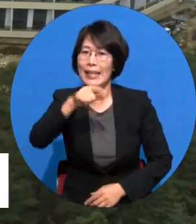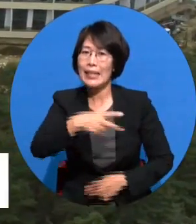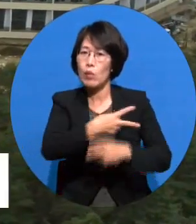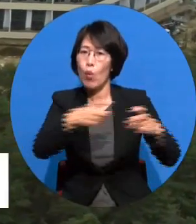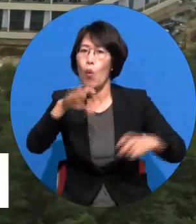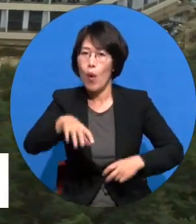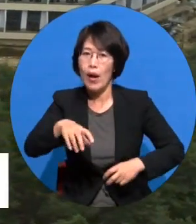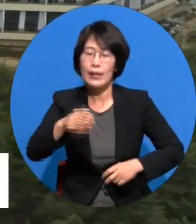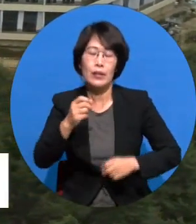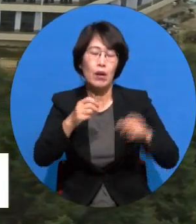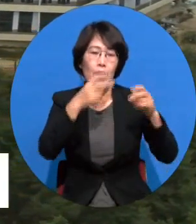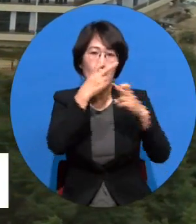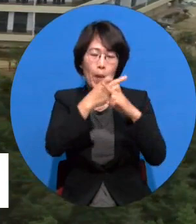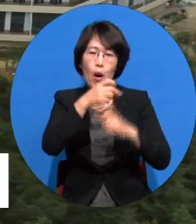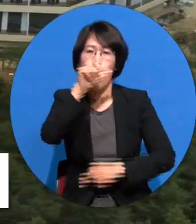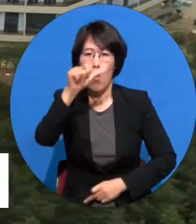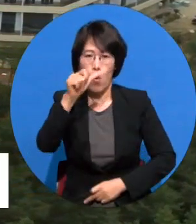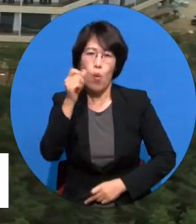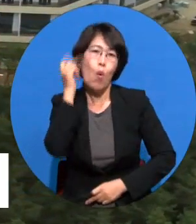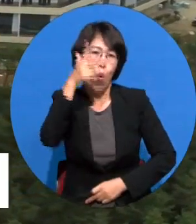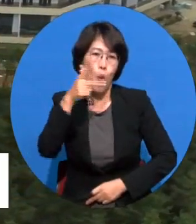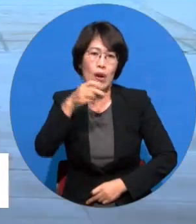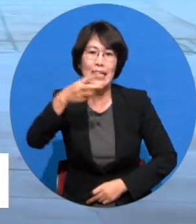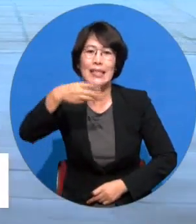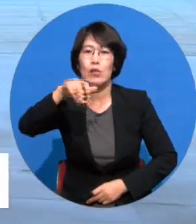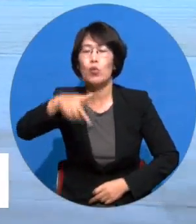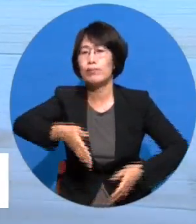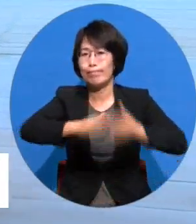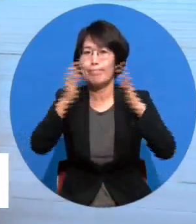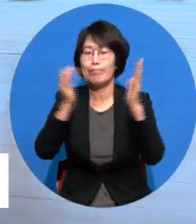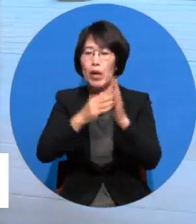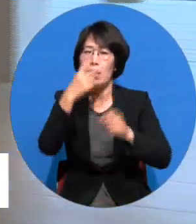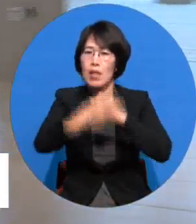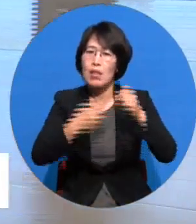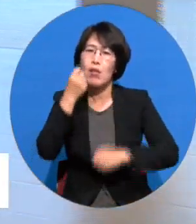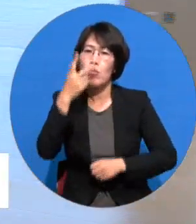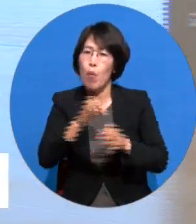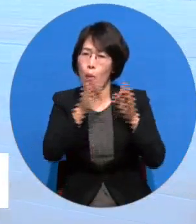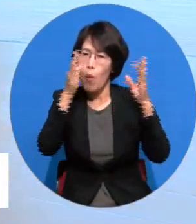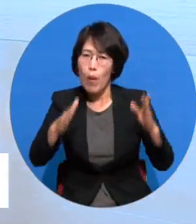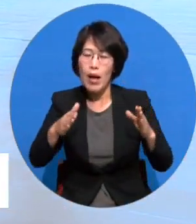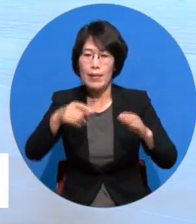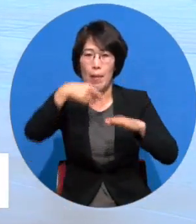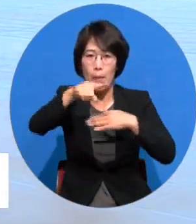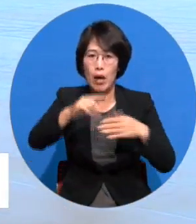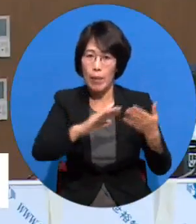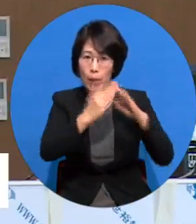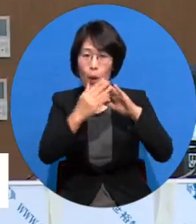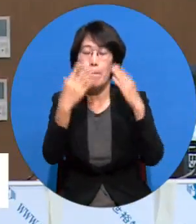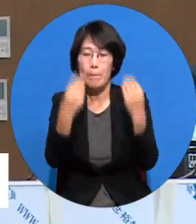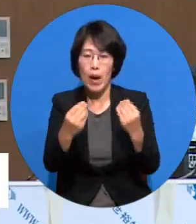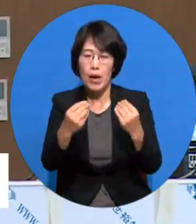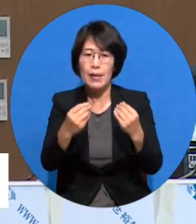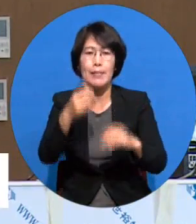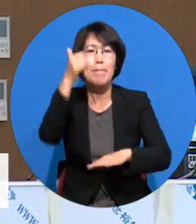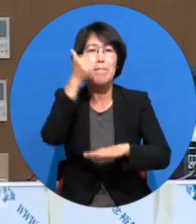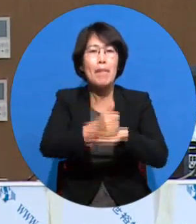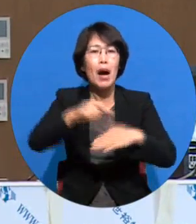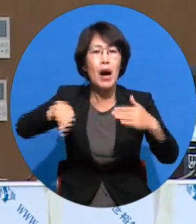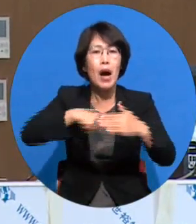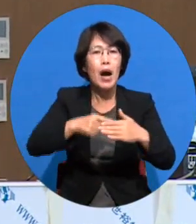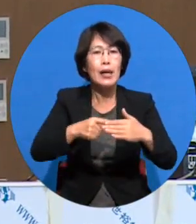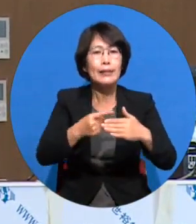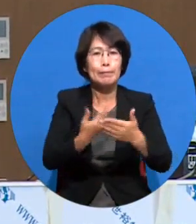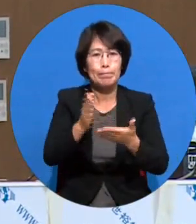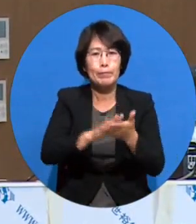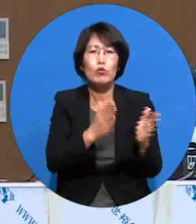5성급 호텔과 리조트가 들어섰습니다. 2년 7개월 만에 외부 공사를 마치고 막바지 내부 정리